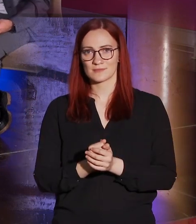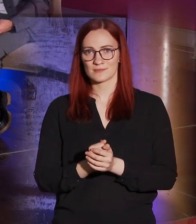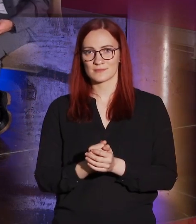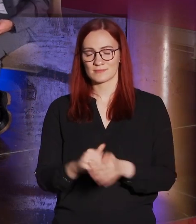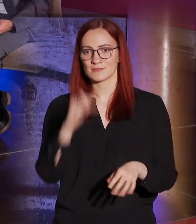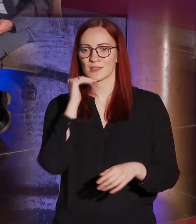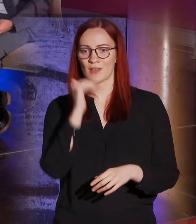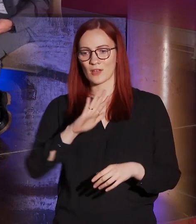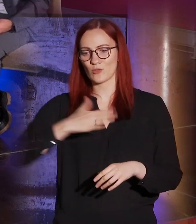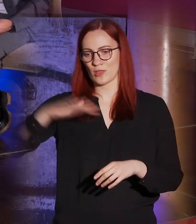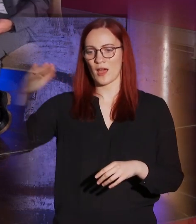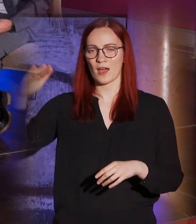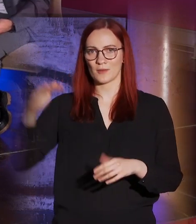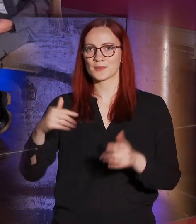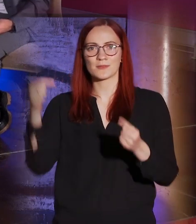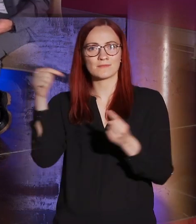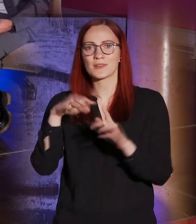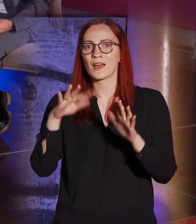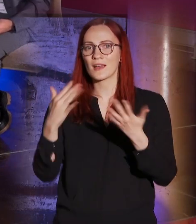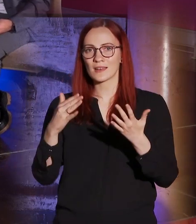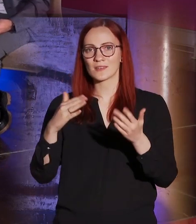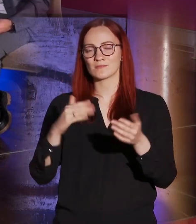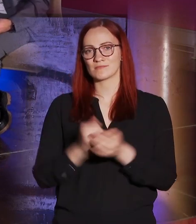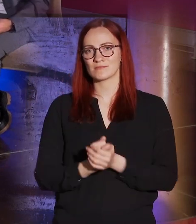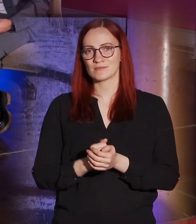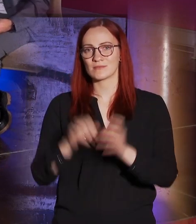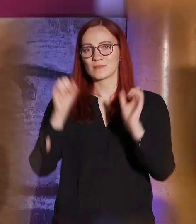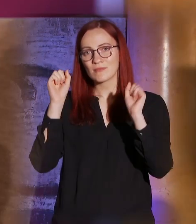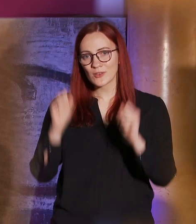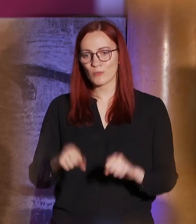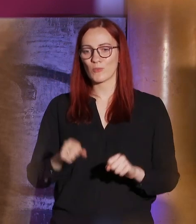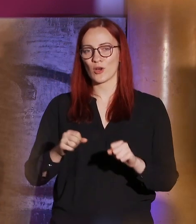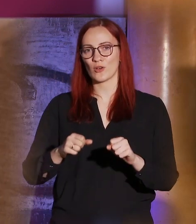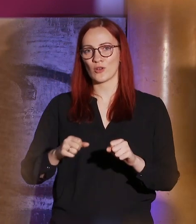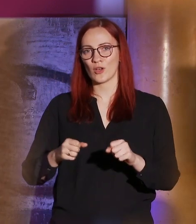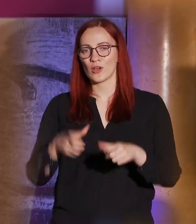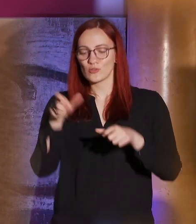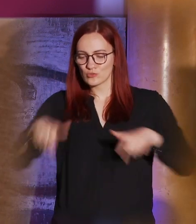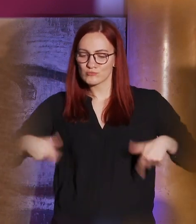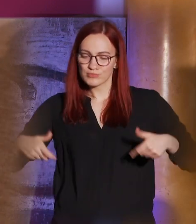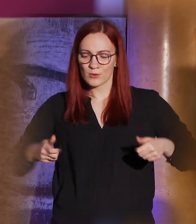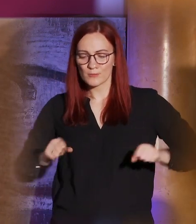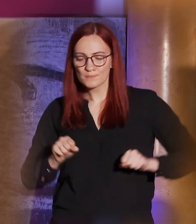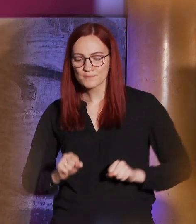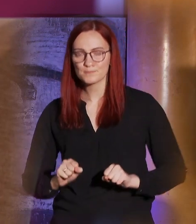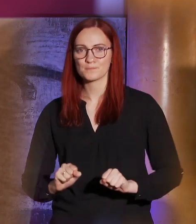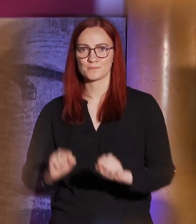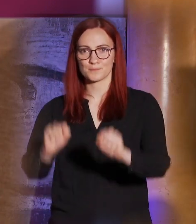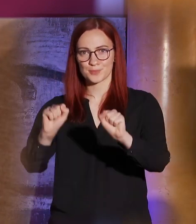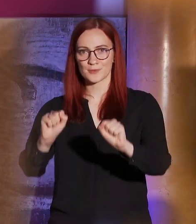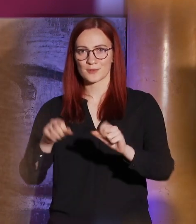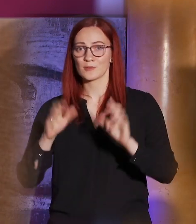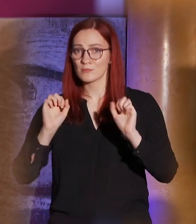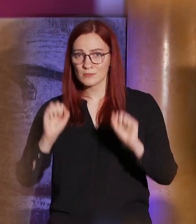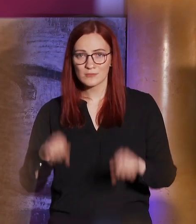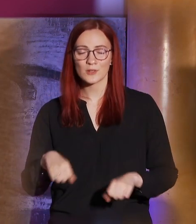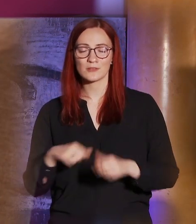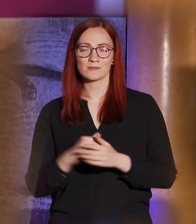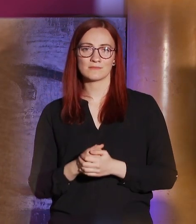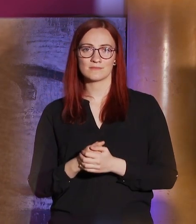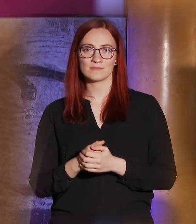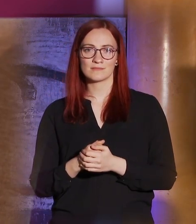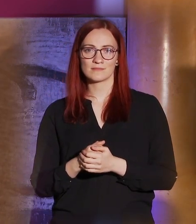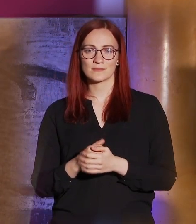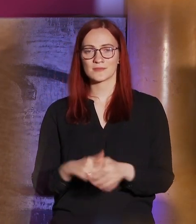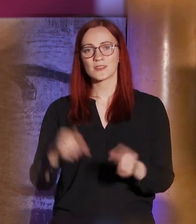nėra pritaikymo, tai mes tos pandusus galim užvežti žmogų judantį. Tai tą prieinamumą